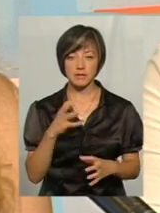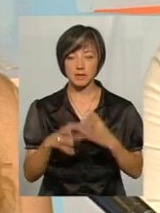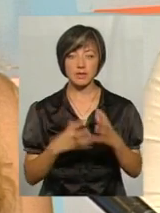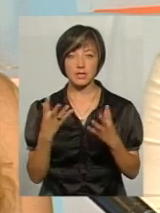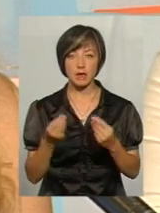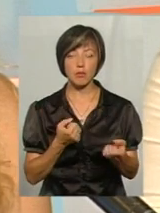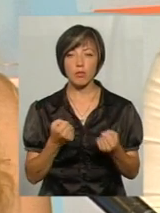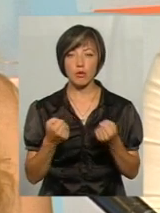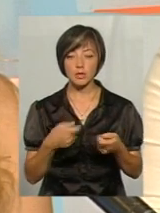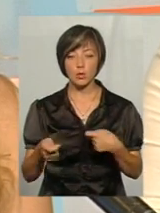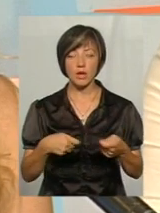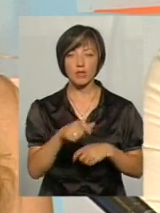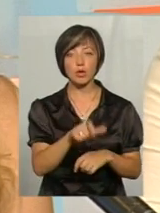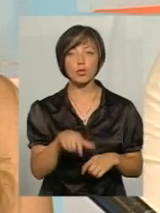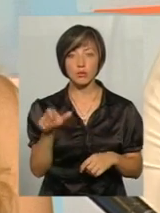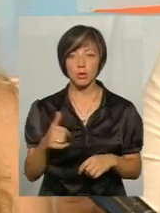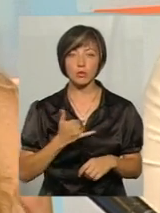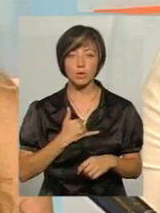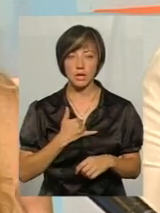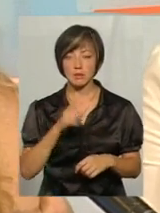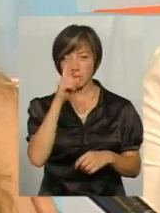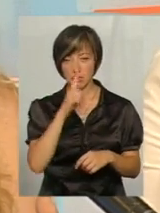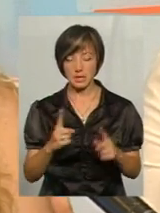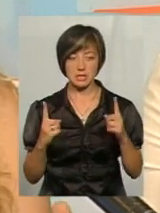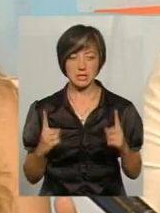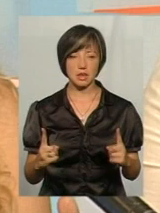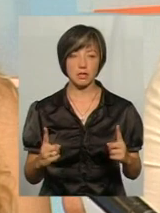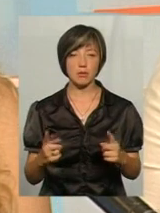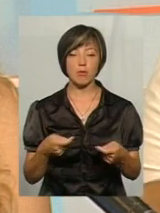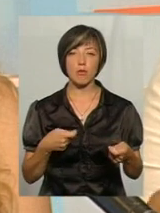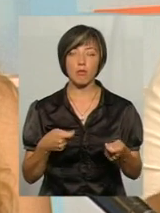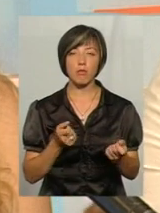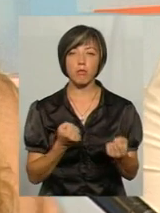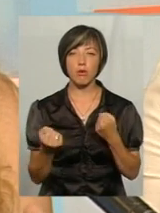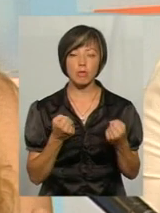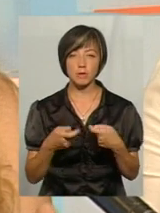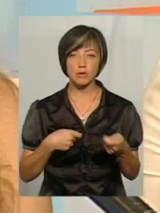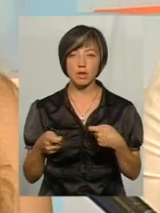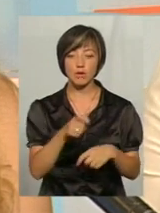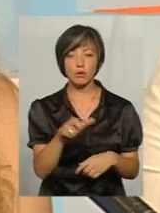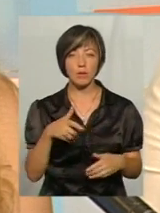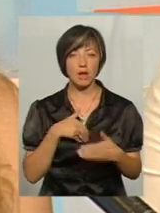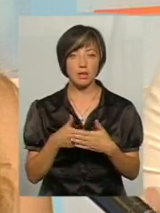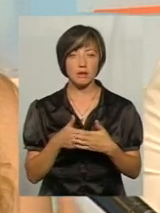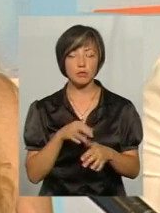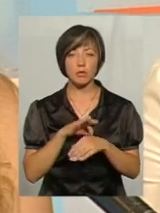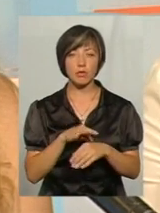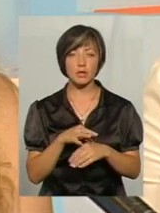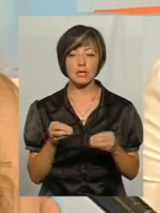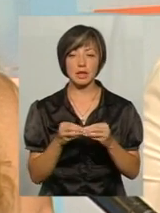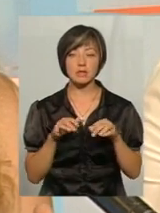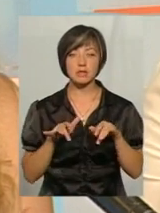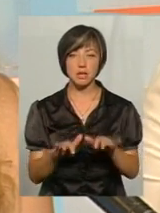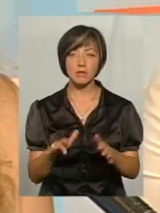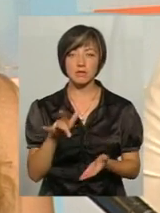день боротьби з торгівлею людьми. І в нас іде місяць боротьби з торгівлею людьми, де ми активно проводимо 10